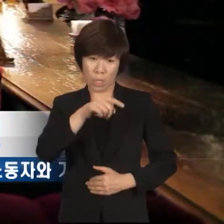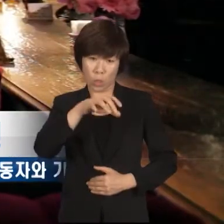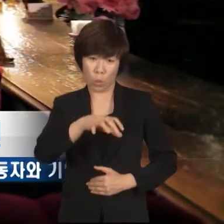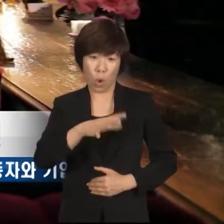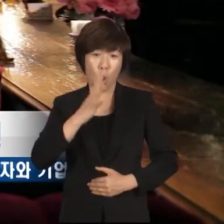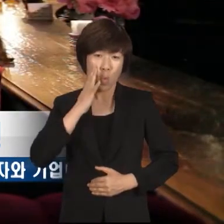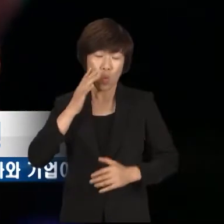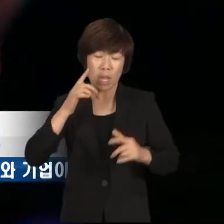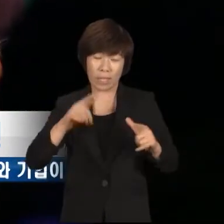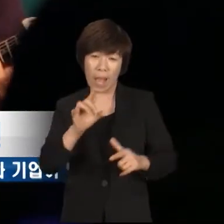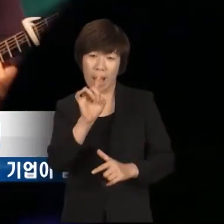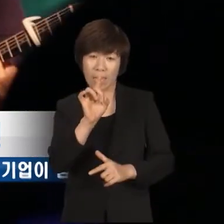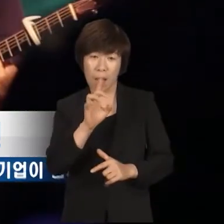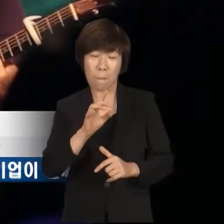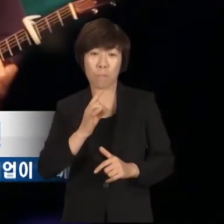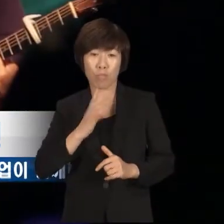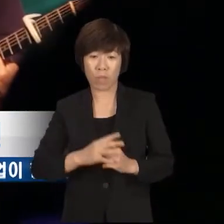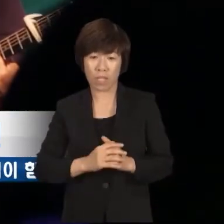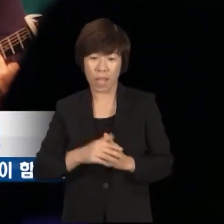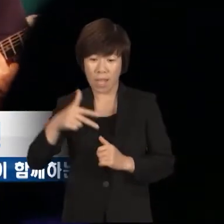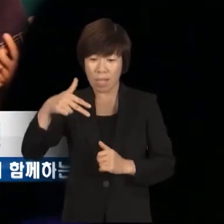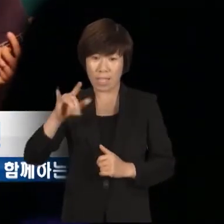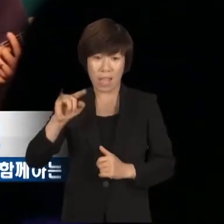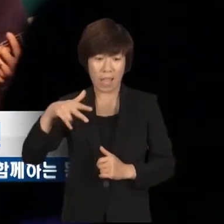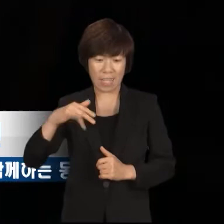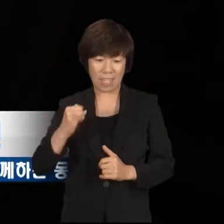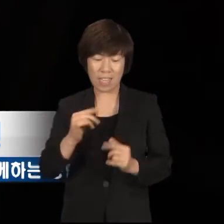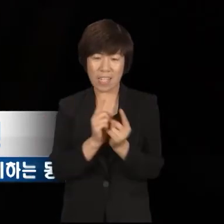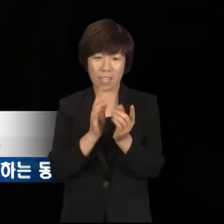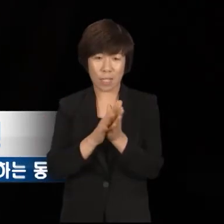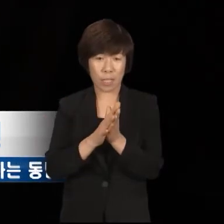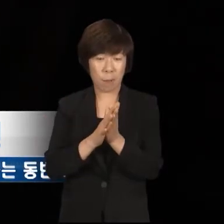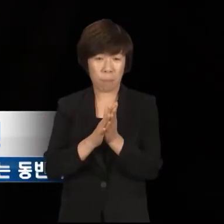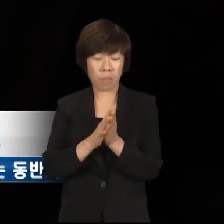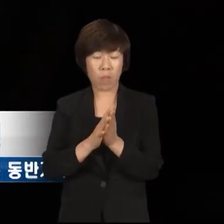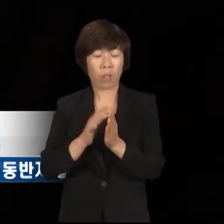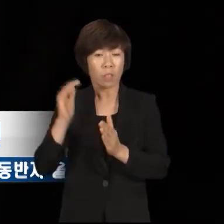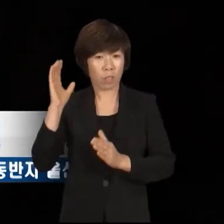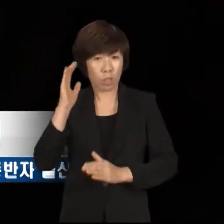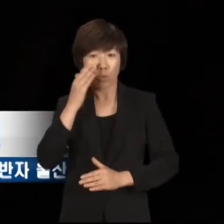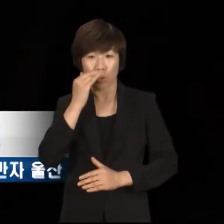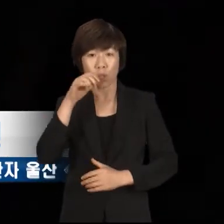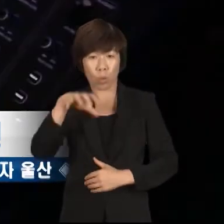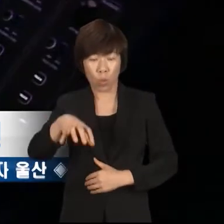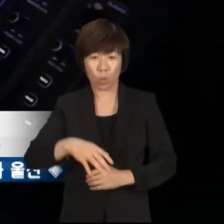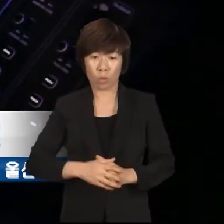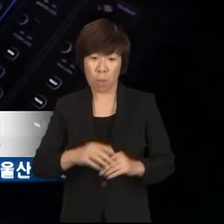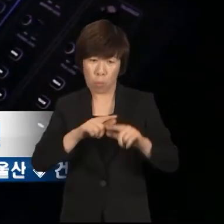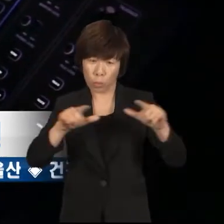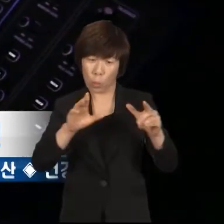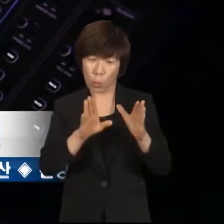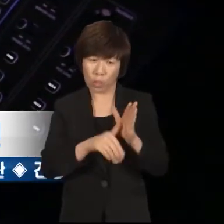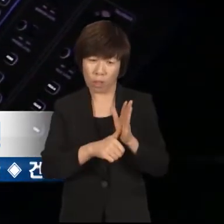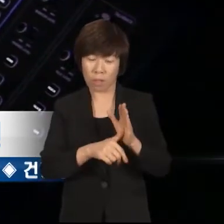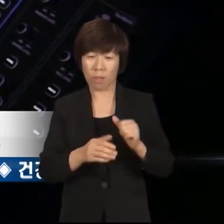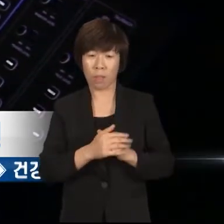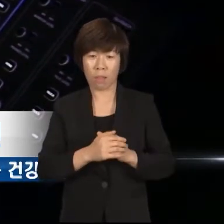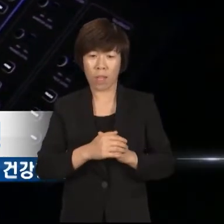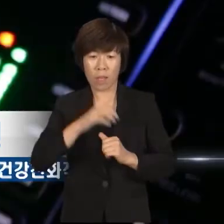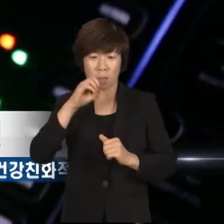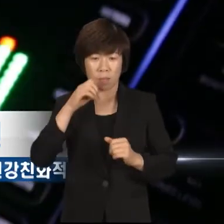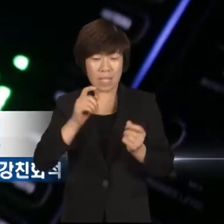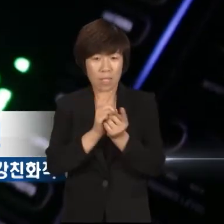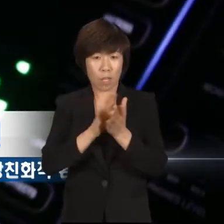이곳은 울산 유일의 재즈 라이브 클럽으로 많은 시민들이 찾는 곳입니다. 평소에는 울산 언더그라운드 뮤직의